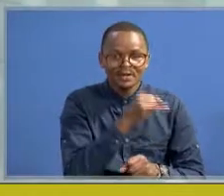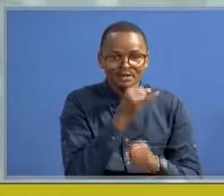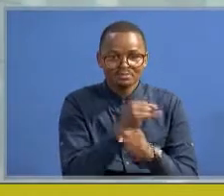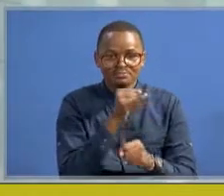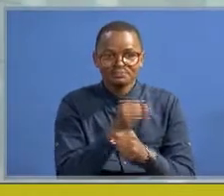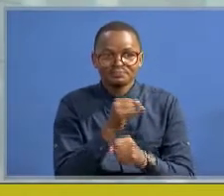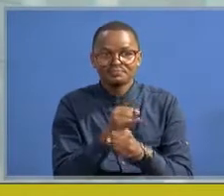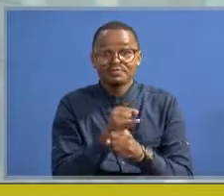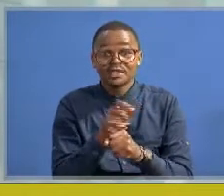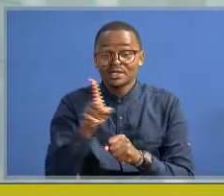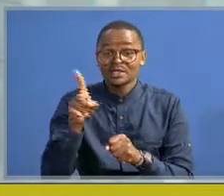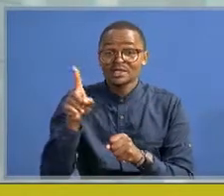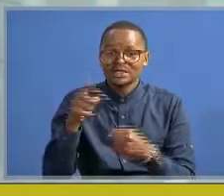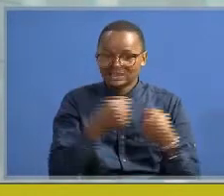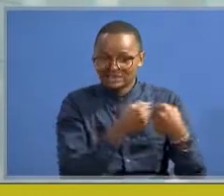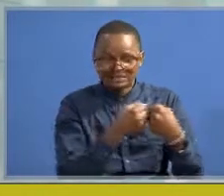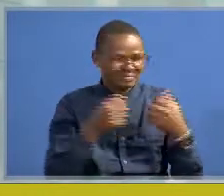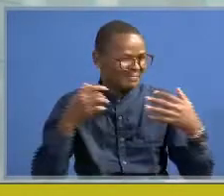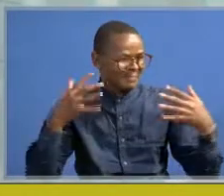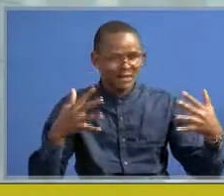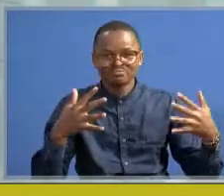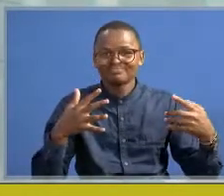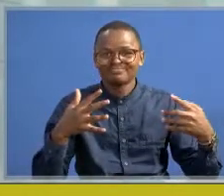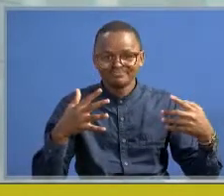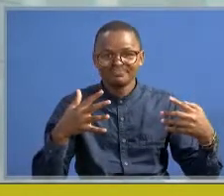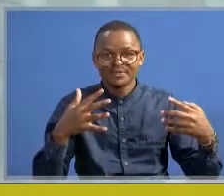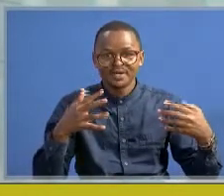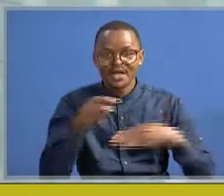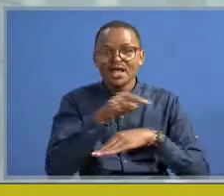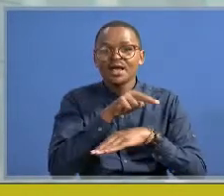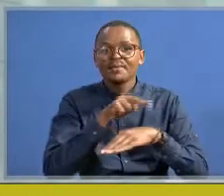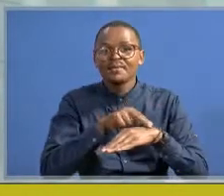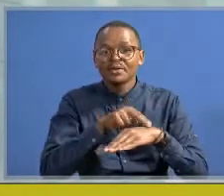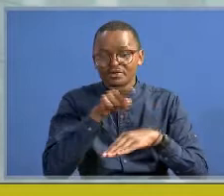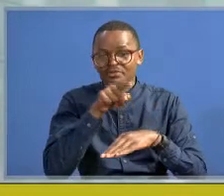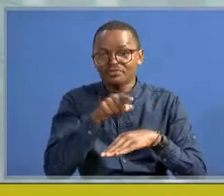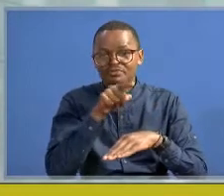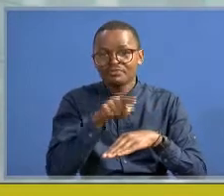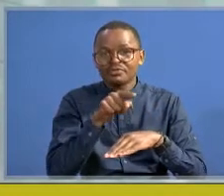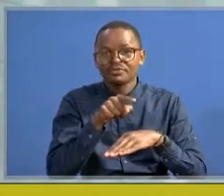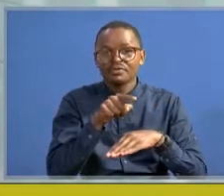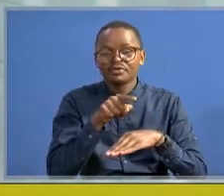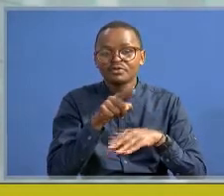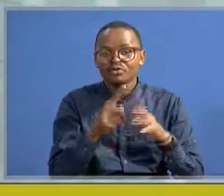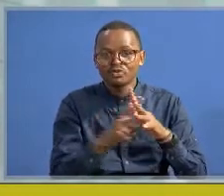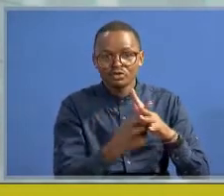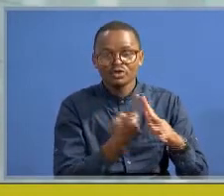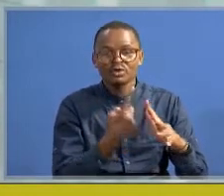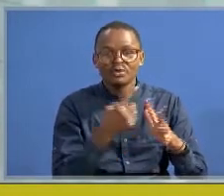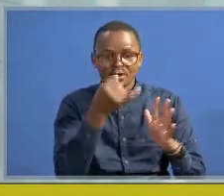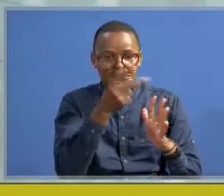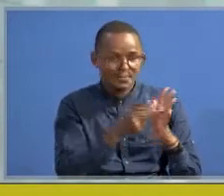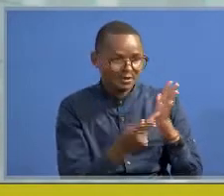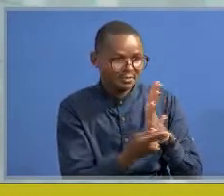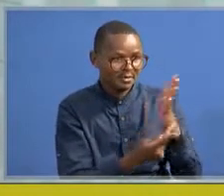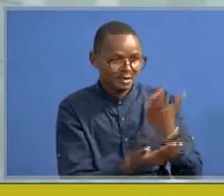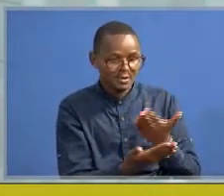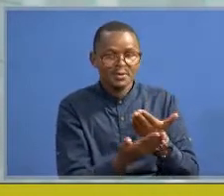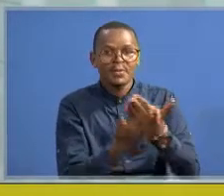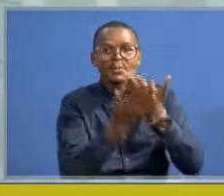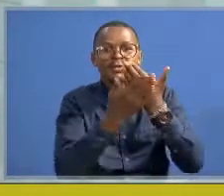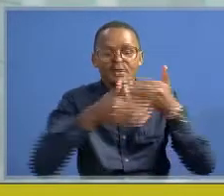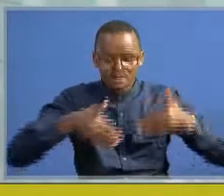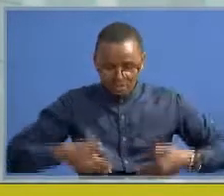kazi ni miongoni mwa changamoto kuu zinazolikumba taifa. Hali hii ikichangia kuanzishwa kwa miradi utakaowasaidia